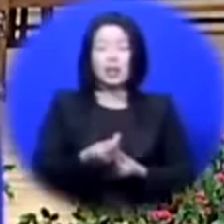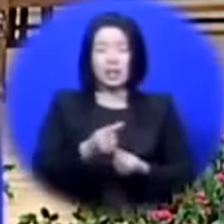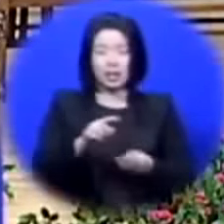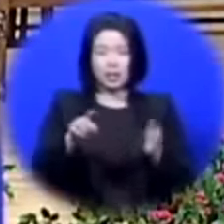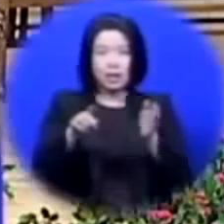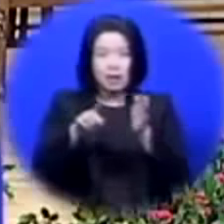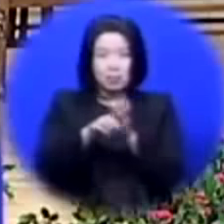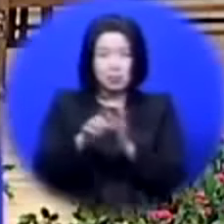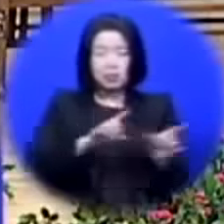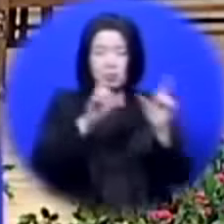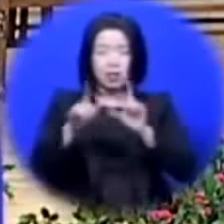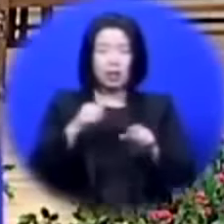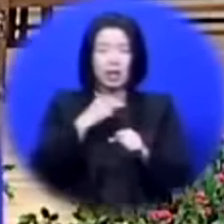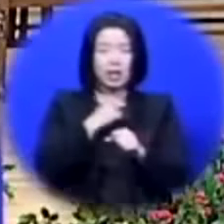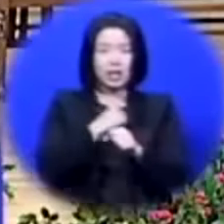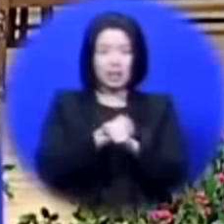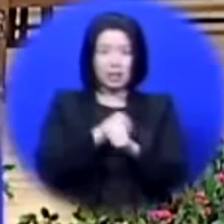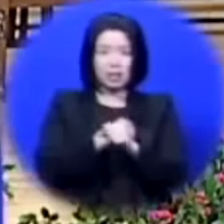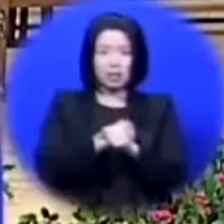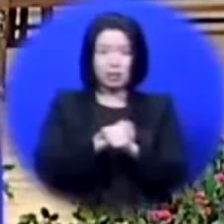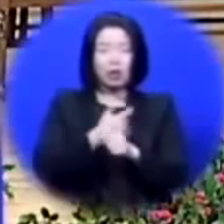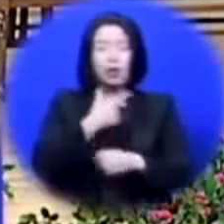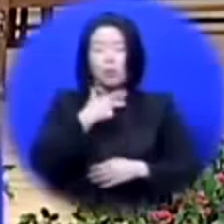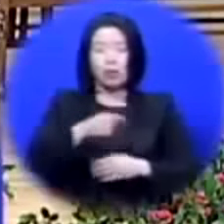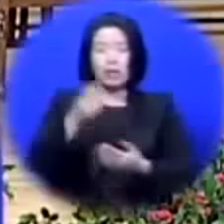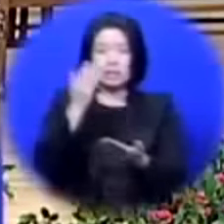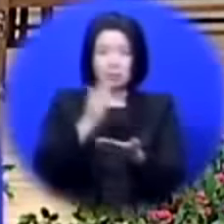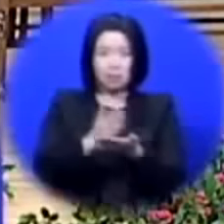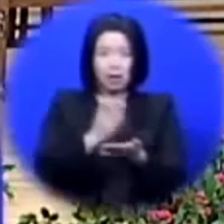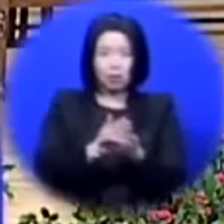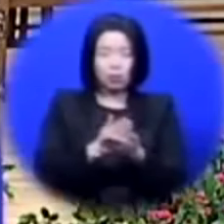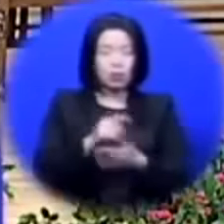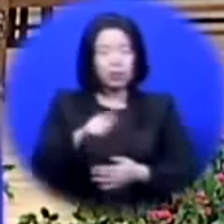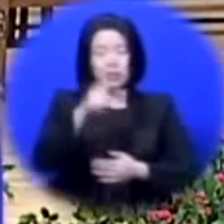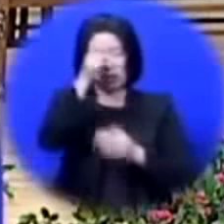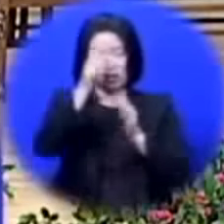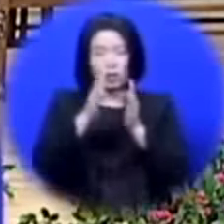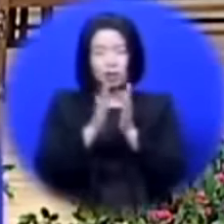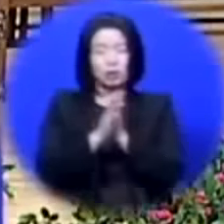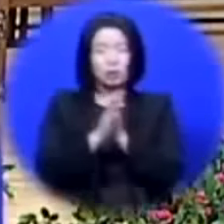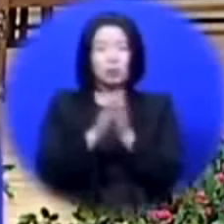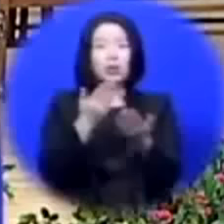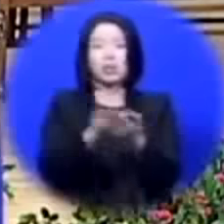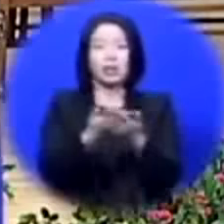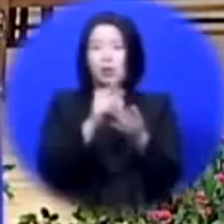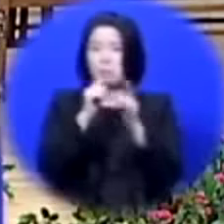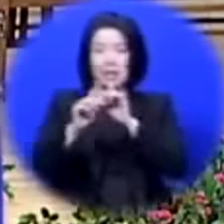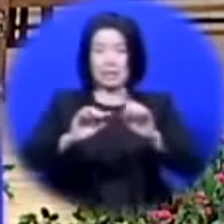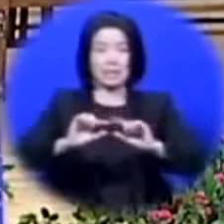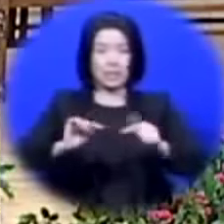수 있기를 기도해 주지 마시고 그렇게 기도해 달라고 말하지